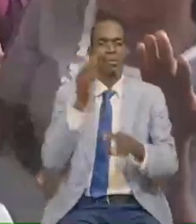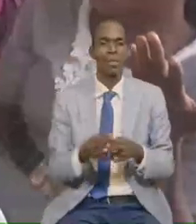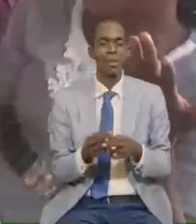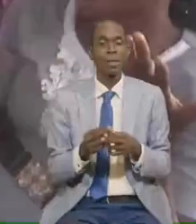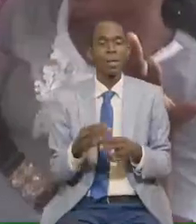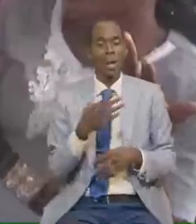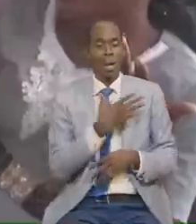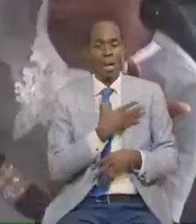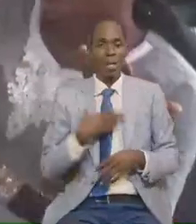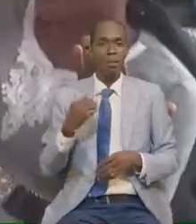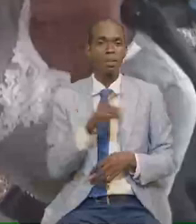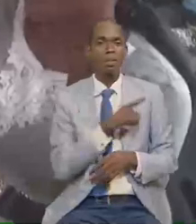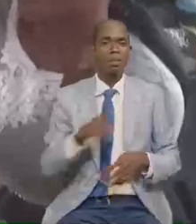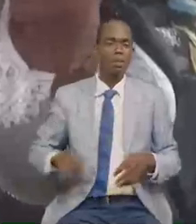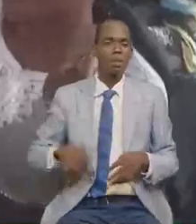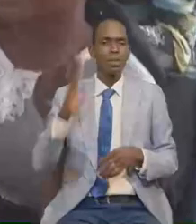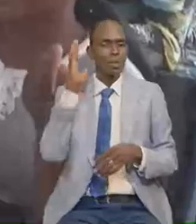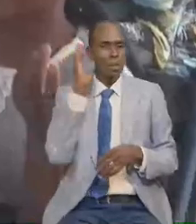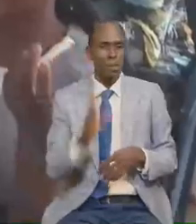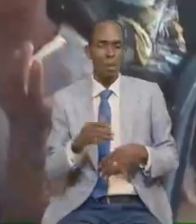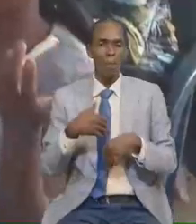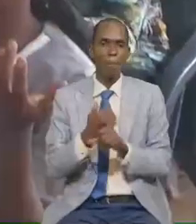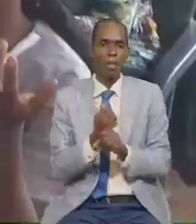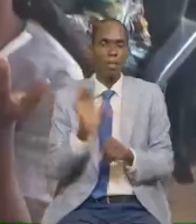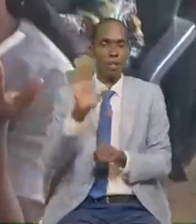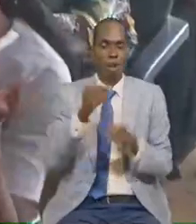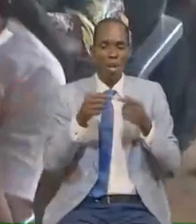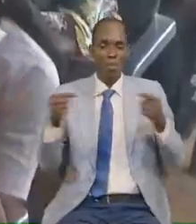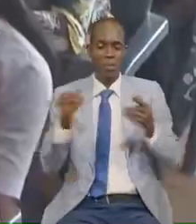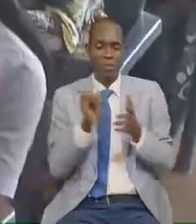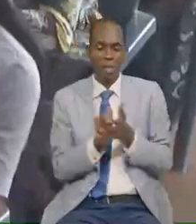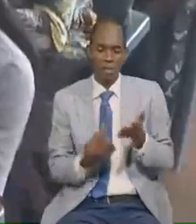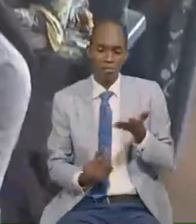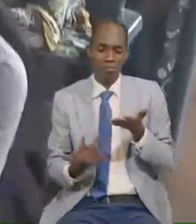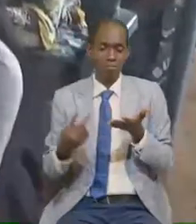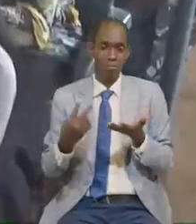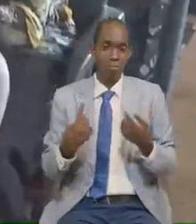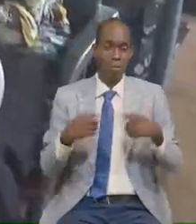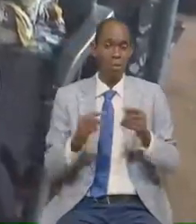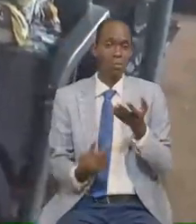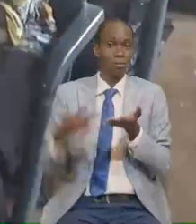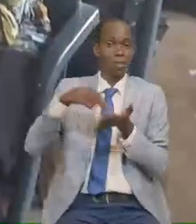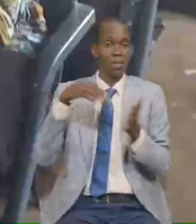l'Internet donnera la victoire sur tes ennemis qui s'élèveront contre toi